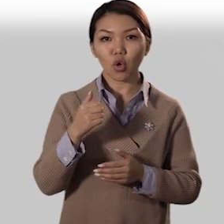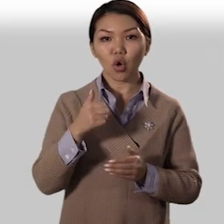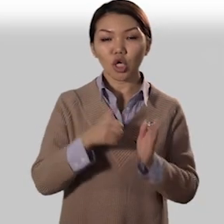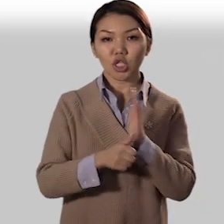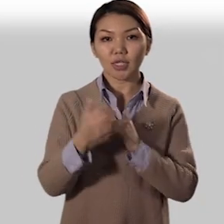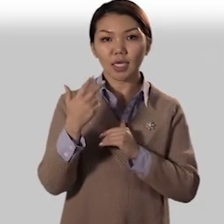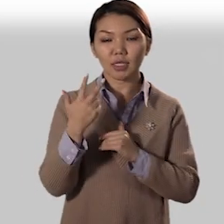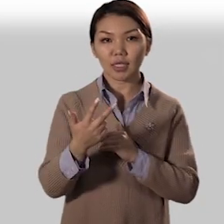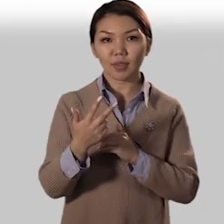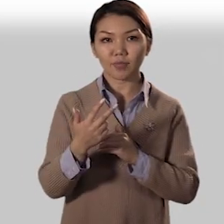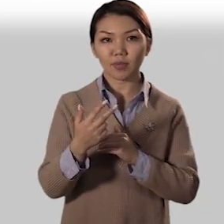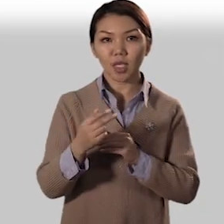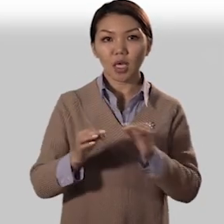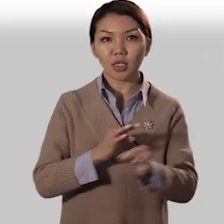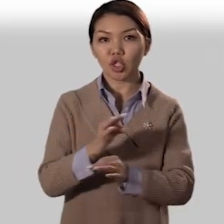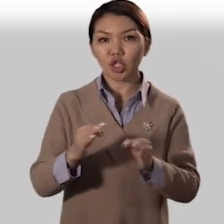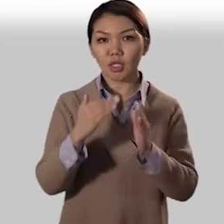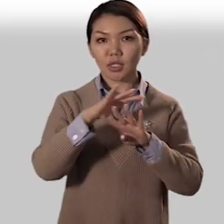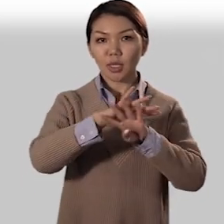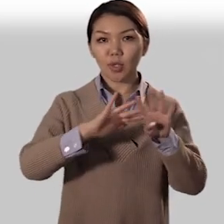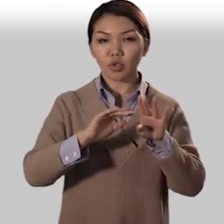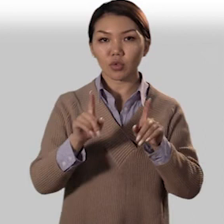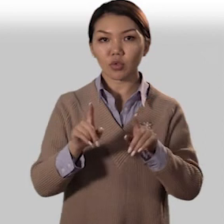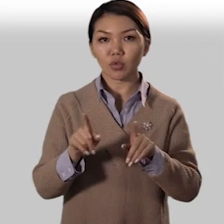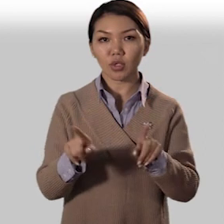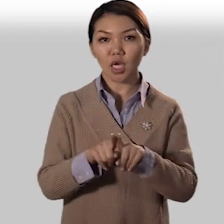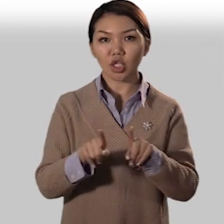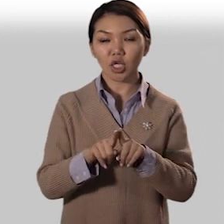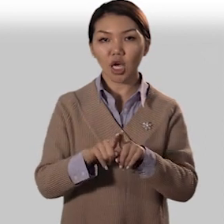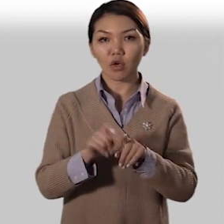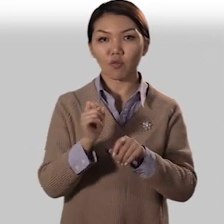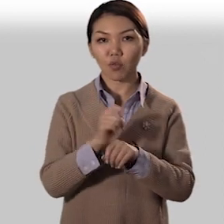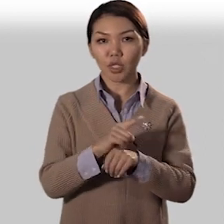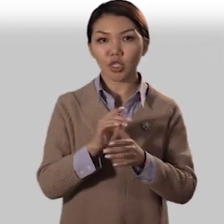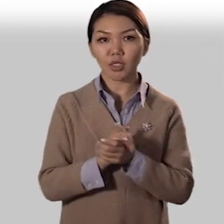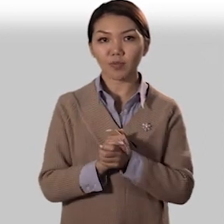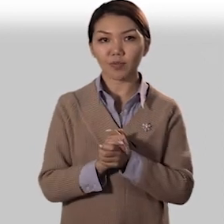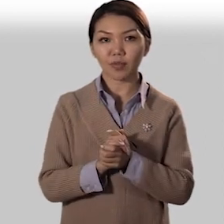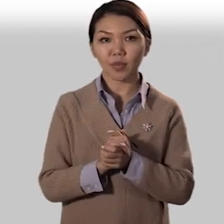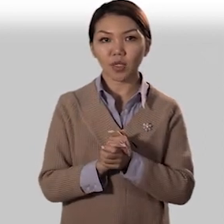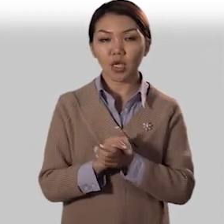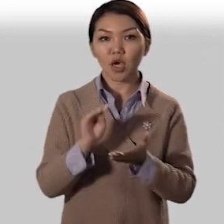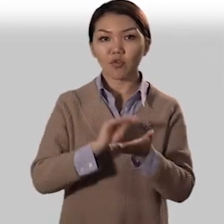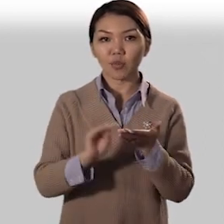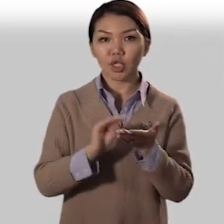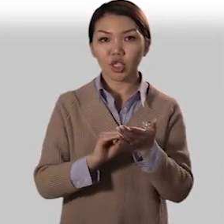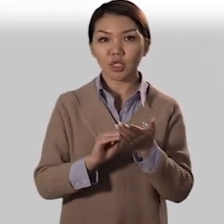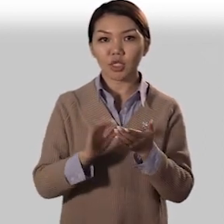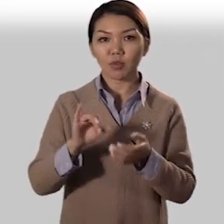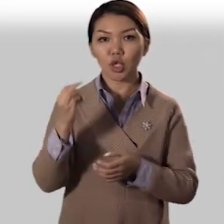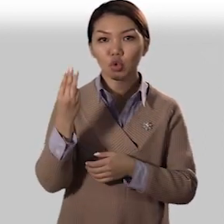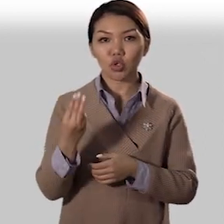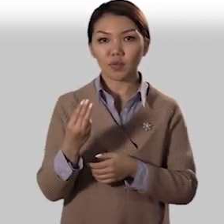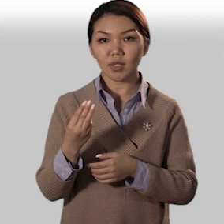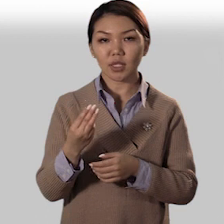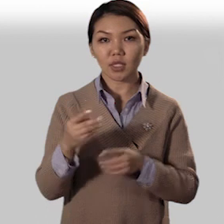чертите таблицу как показано в упражнении вы пишите имена существительные и скобок в соответствующей форме